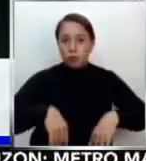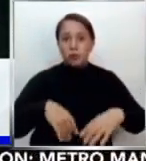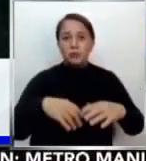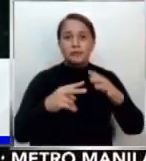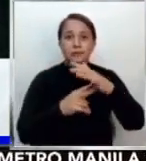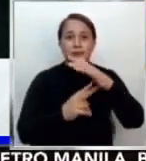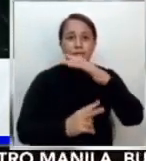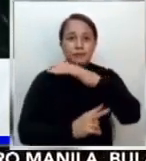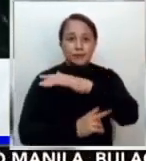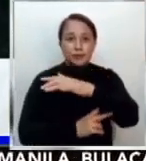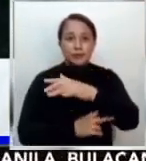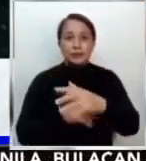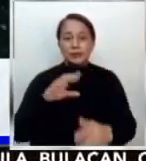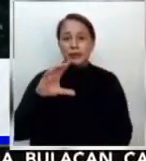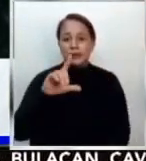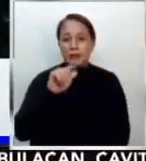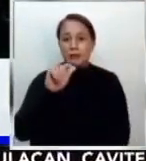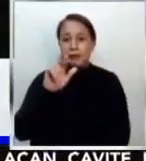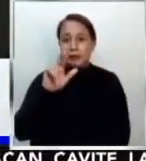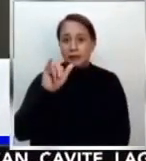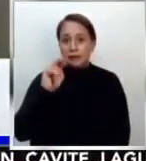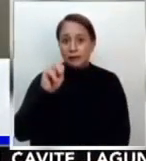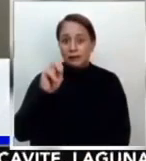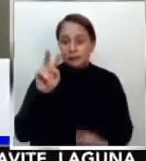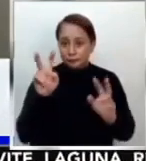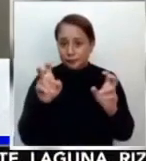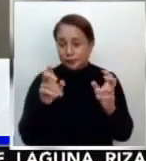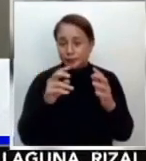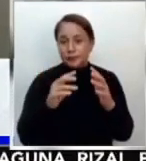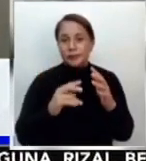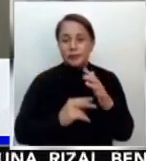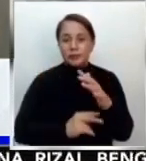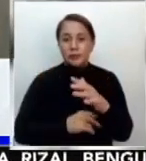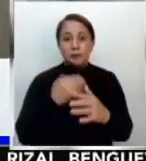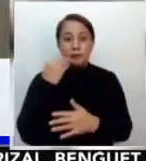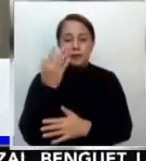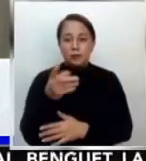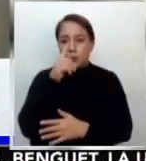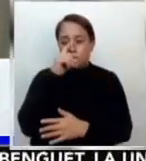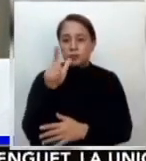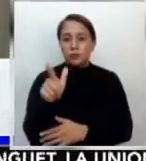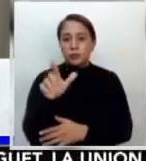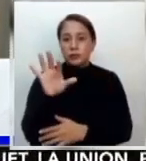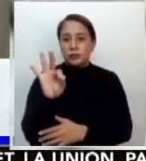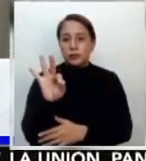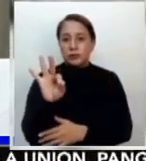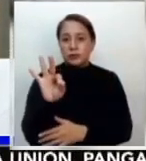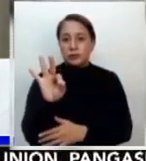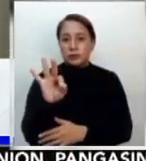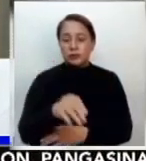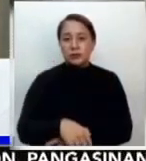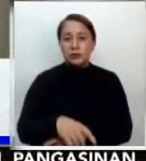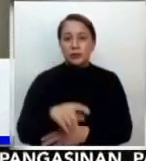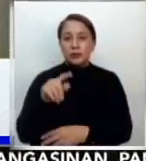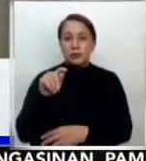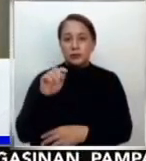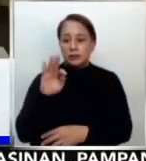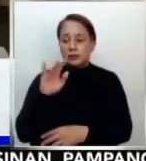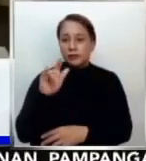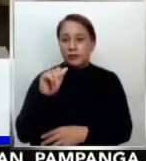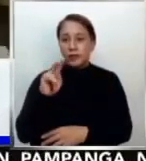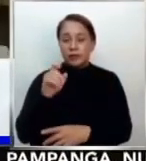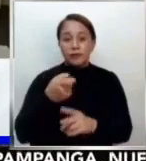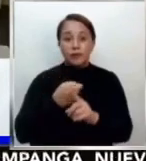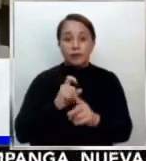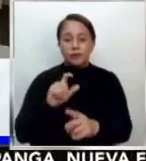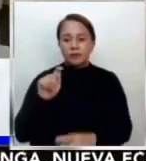isang araw. Isa pa sa mga nasawi, ang 29 anyos na si Epiphany Carmi Onyada na taga-Tagbilaran.